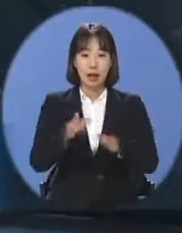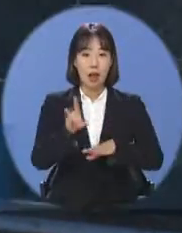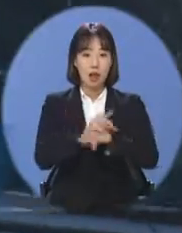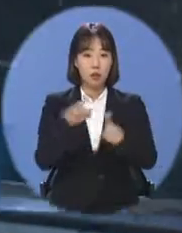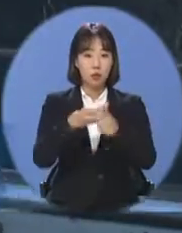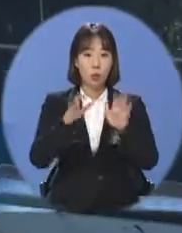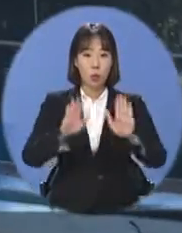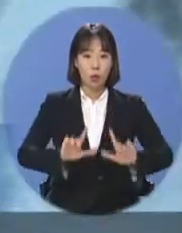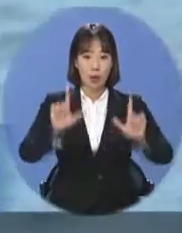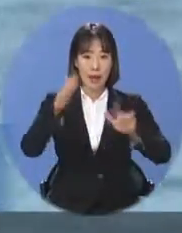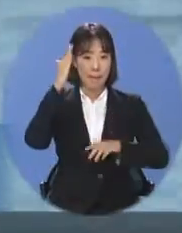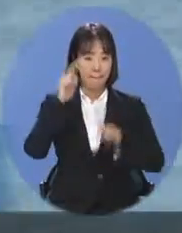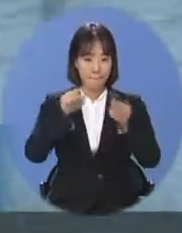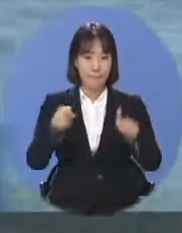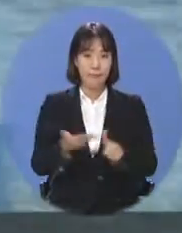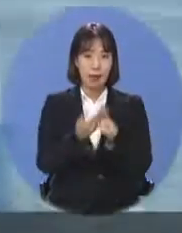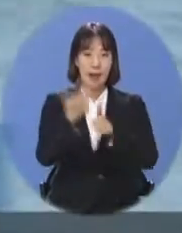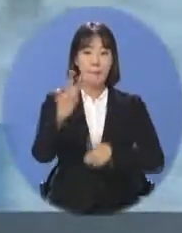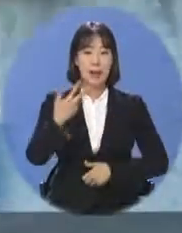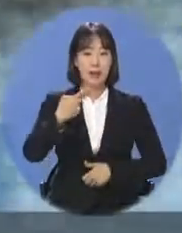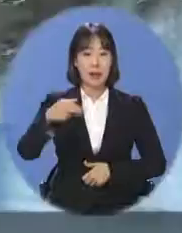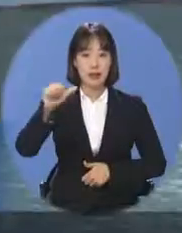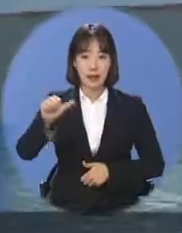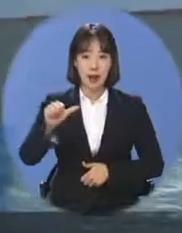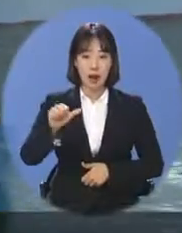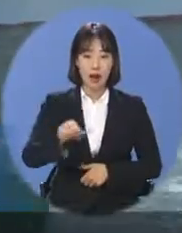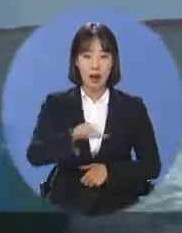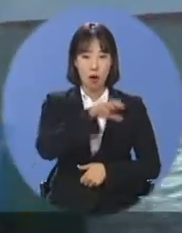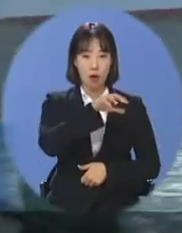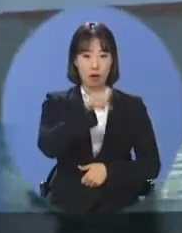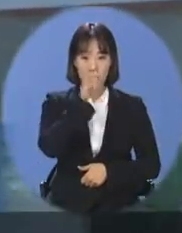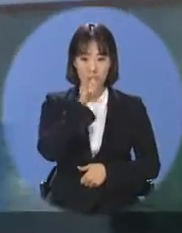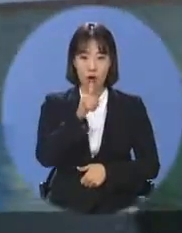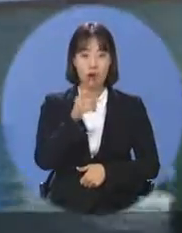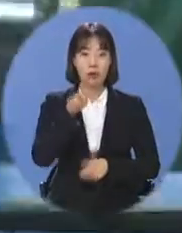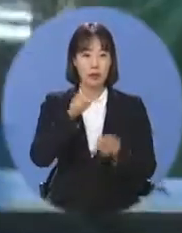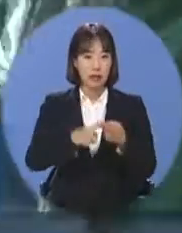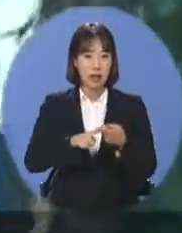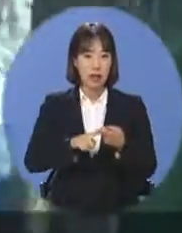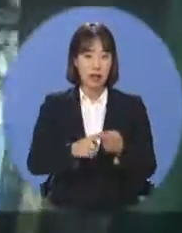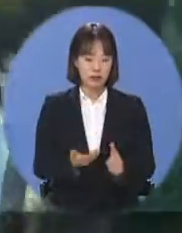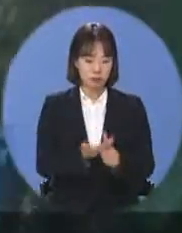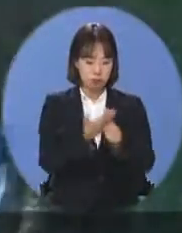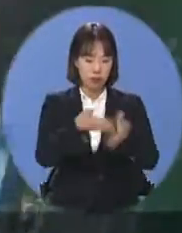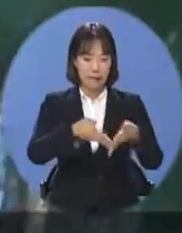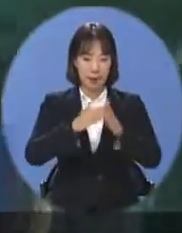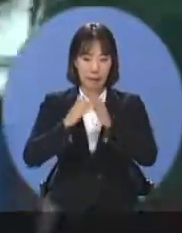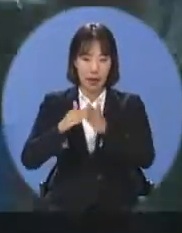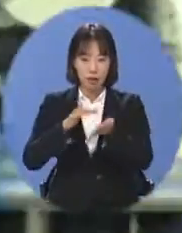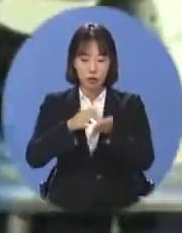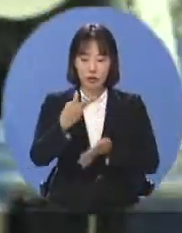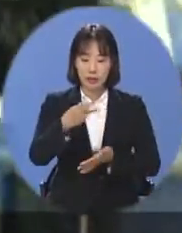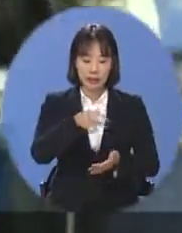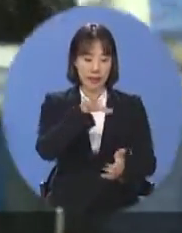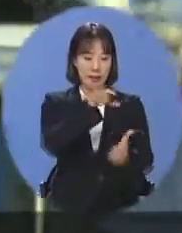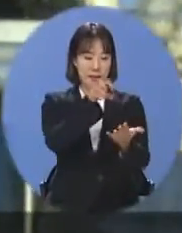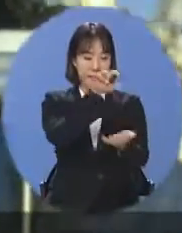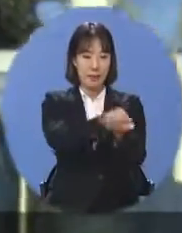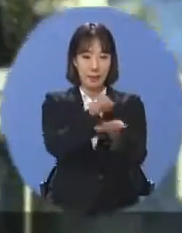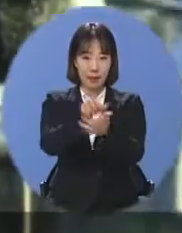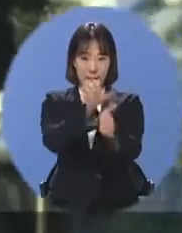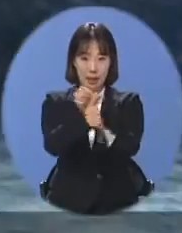김 양식은 8,200헥타르의 10만 7천 채 규모에서 이뤄진다며 시설량도 지난해와 동일하게 13책을 지정해